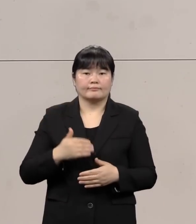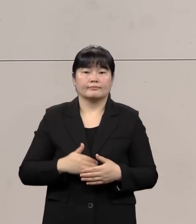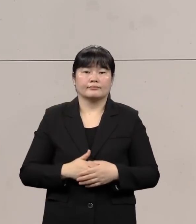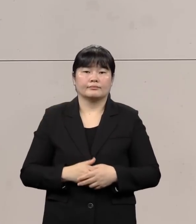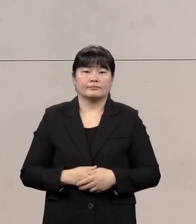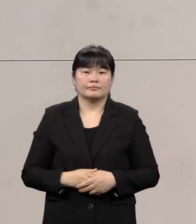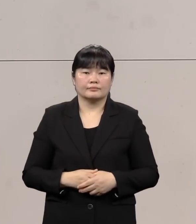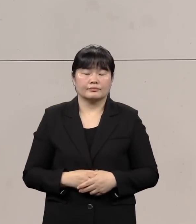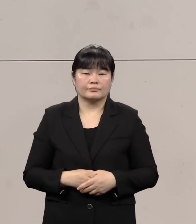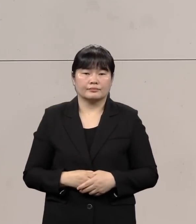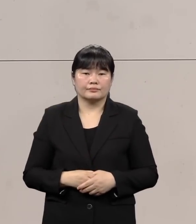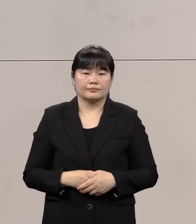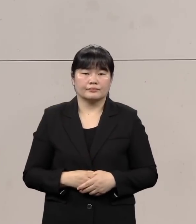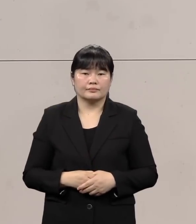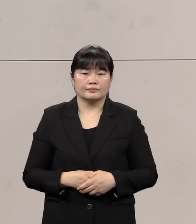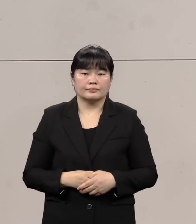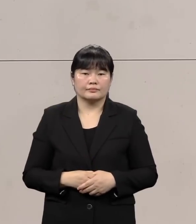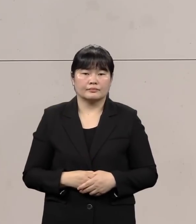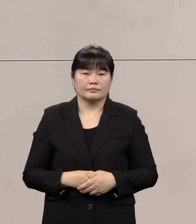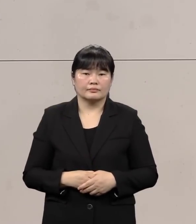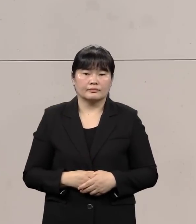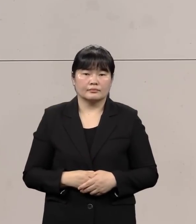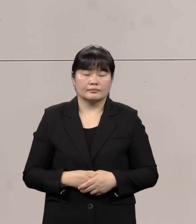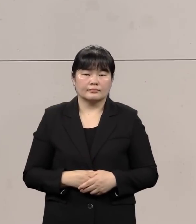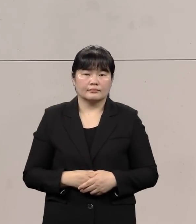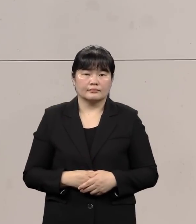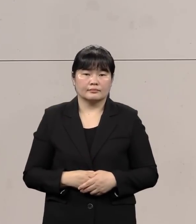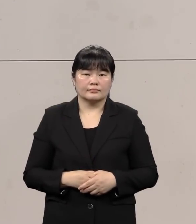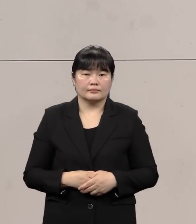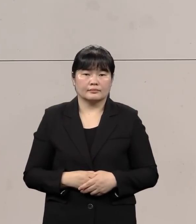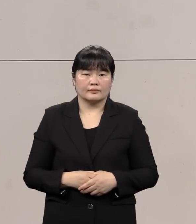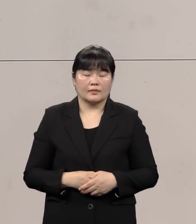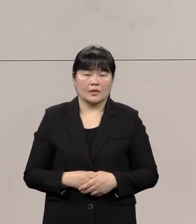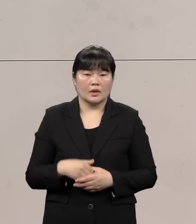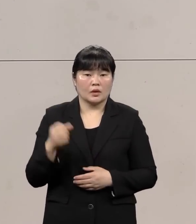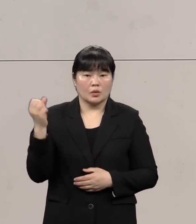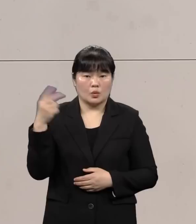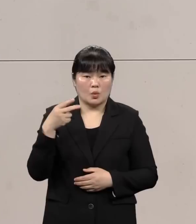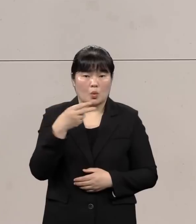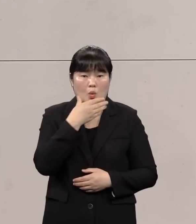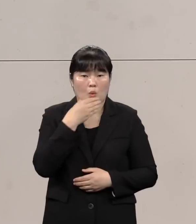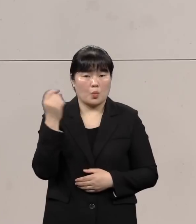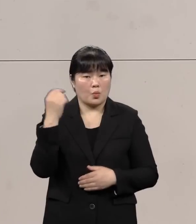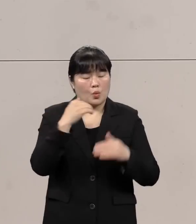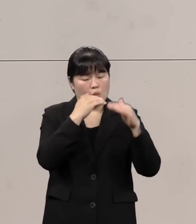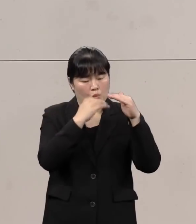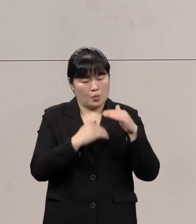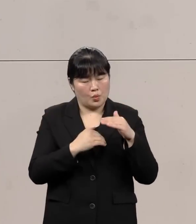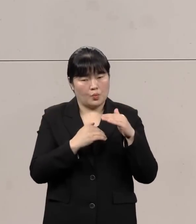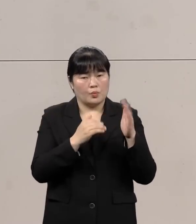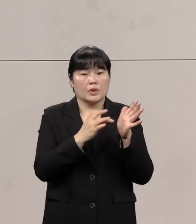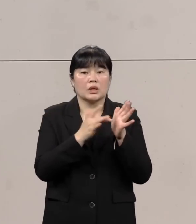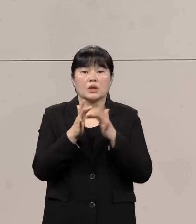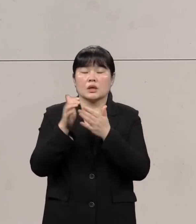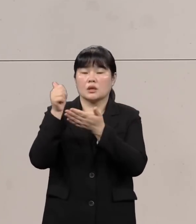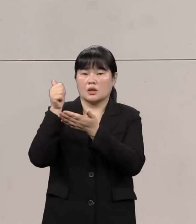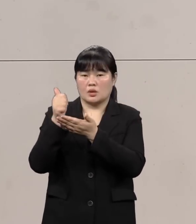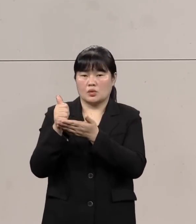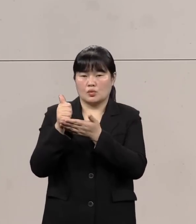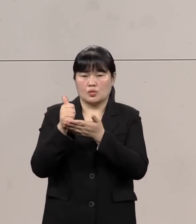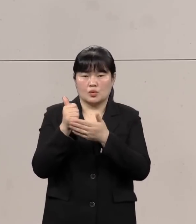대도가 된 셈이지요 그런 가운데 루카는 십자가 위에서 마지막 숨을 거두시는